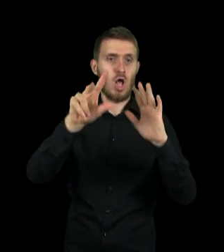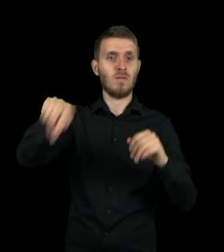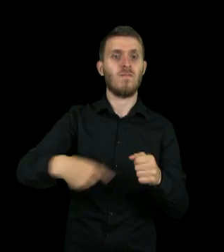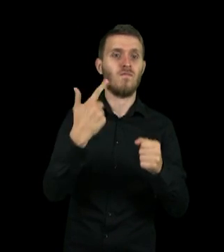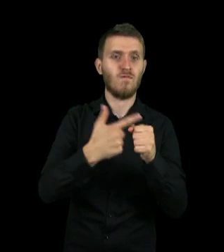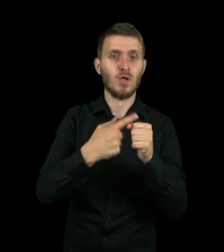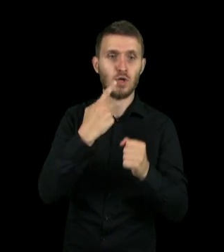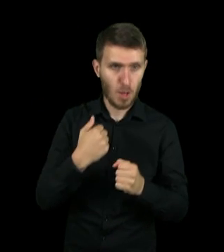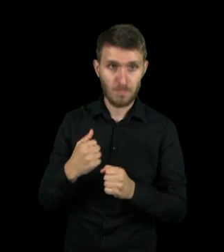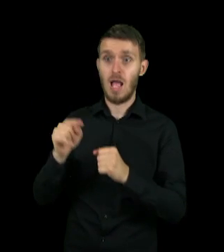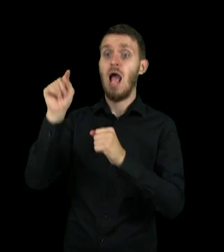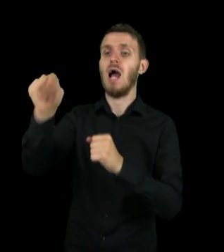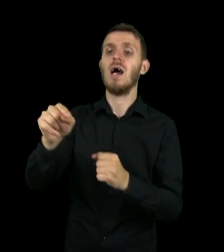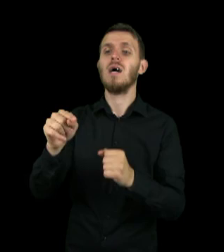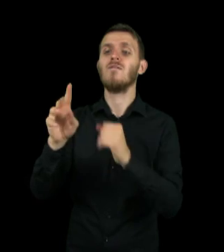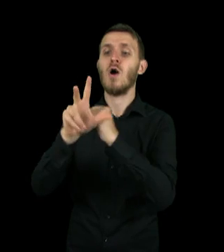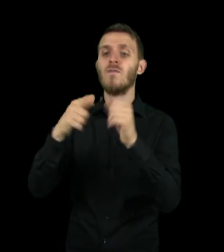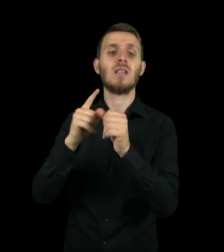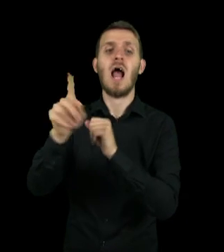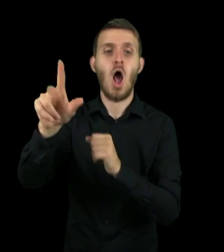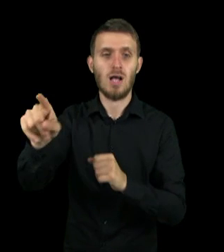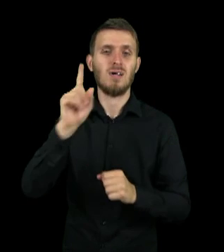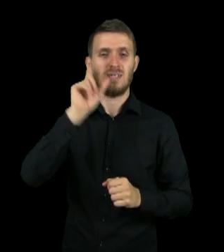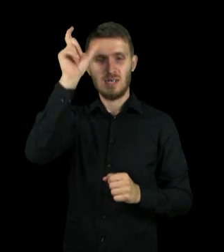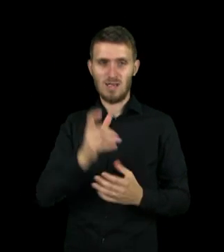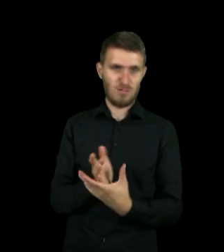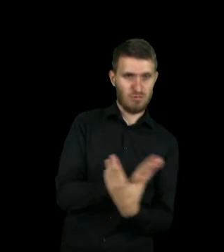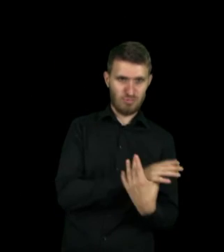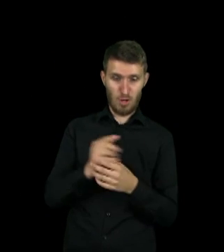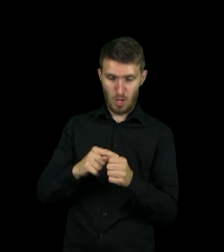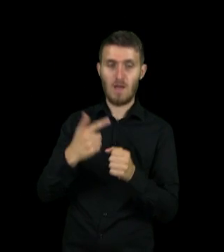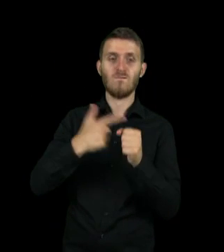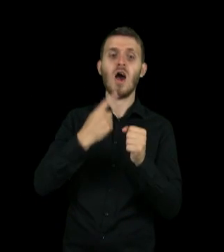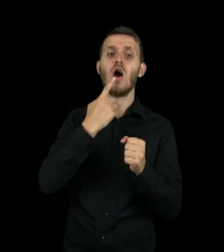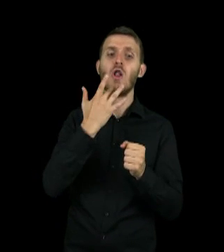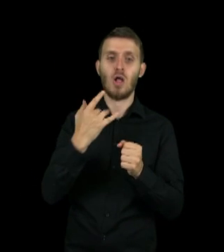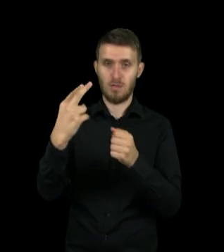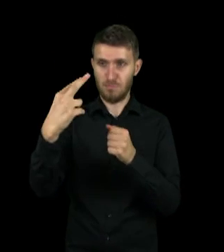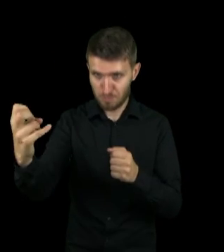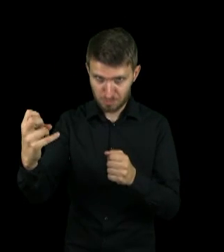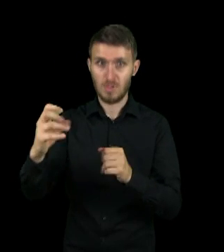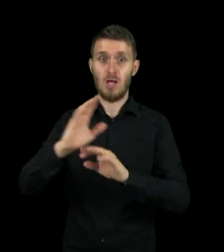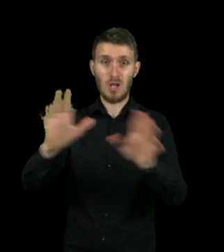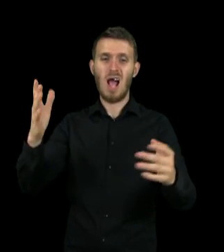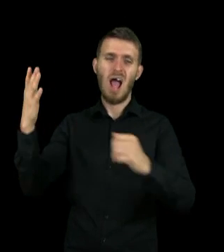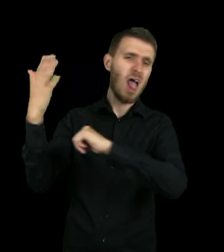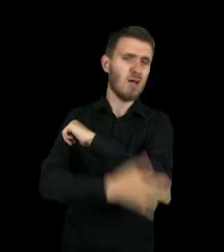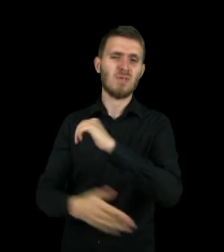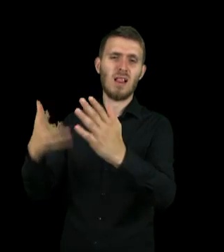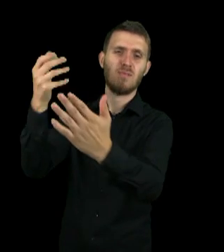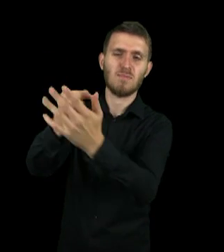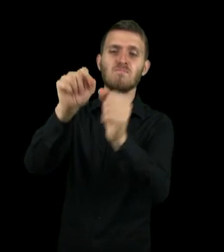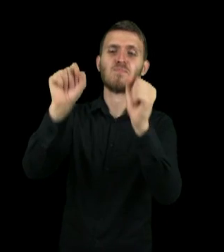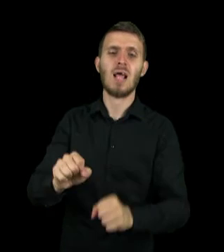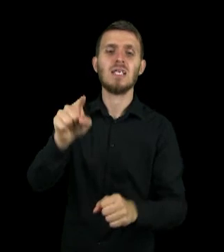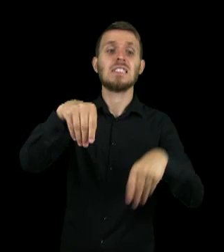i zatrzyma 20 gr dla siebie a detaliści da 98 zł liczby nie są